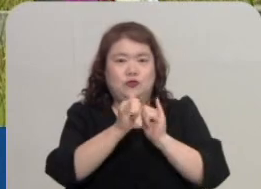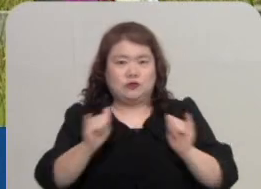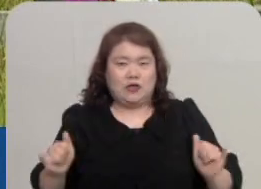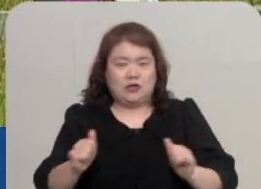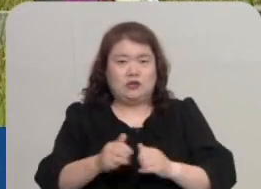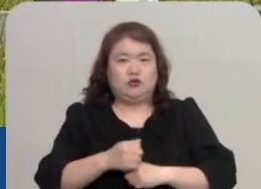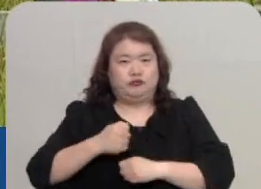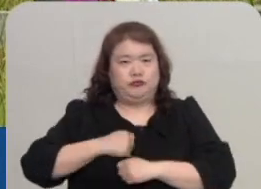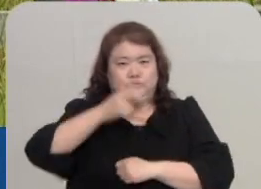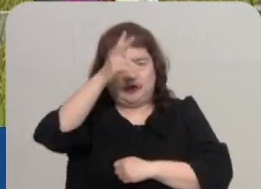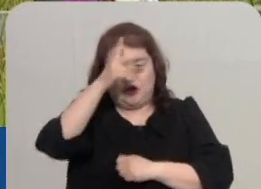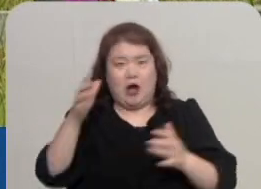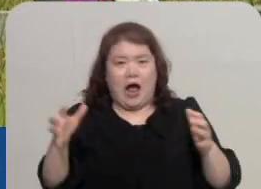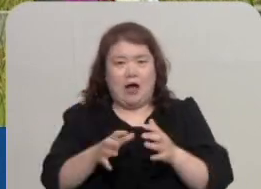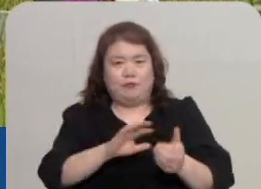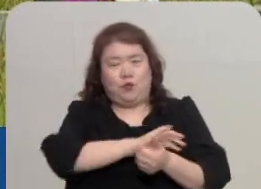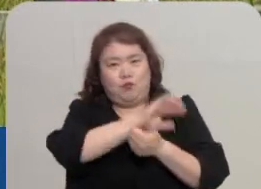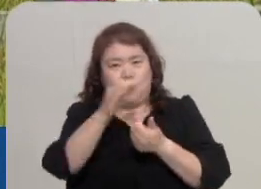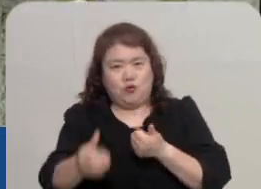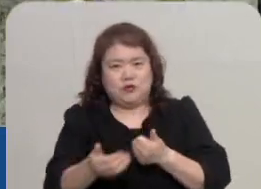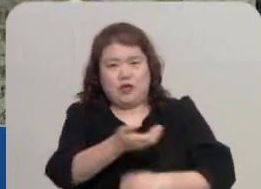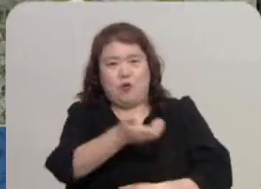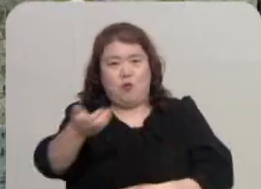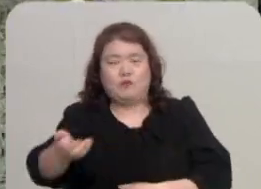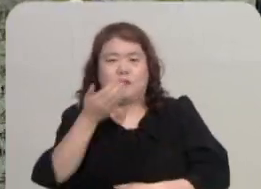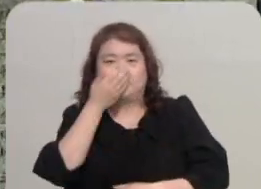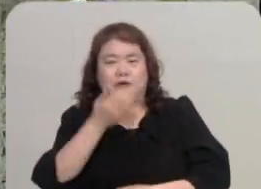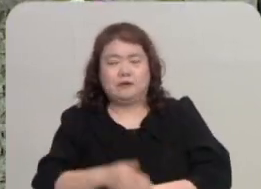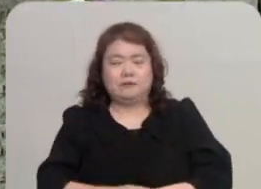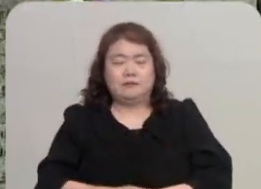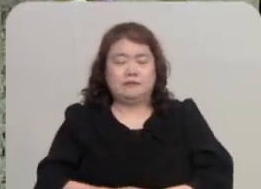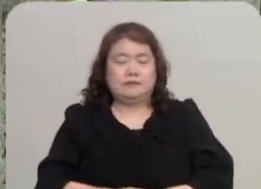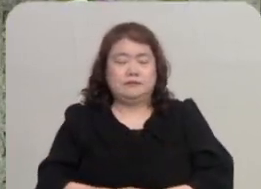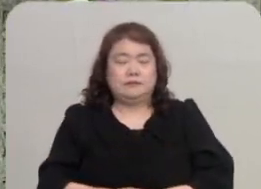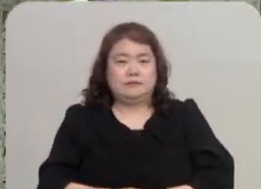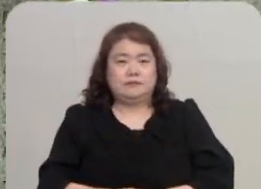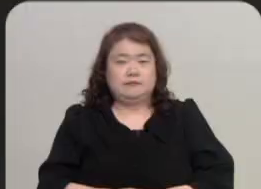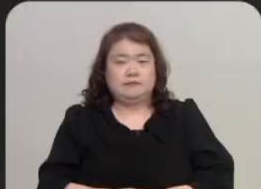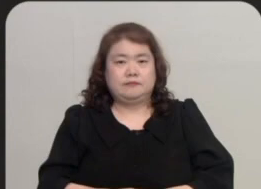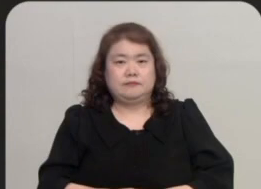군경 합동묘지에 이장이나 안장할 수 있습니다.